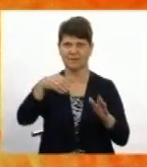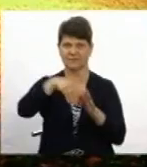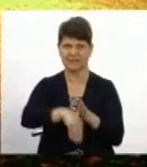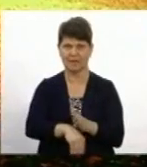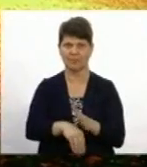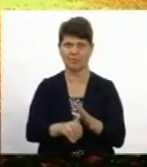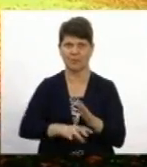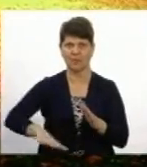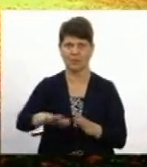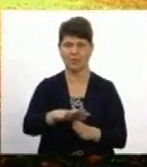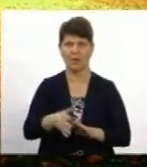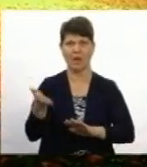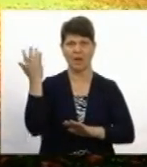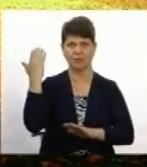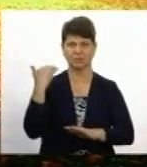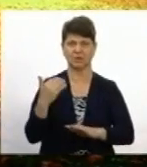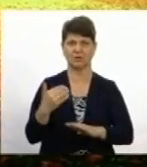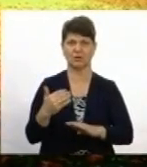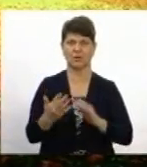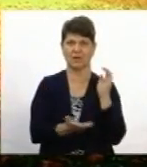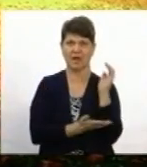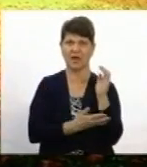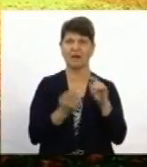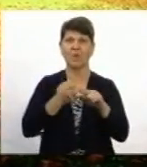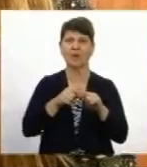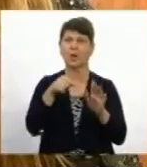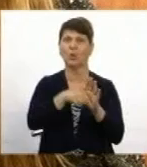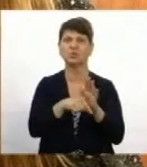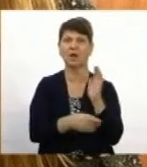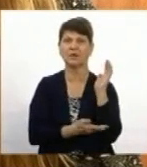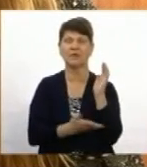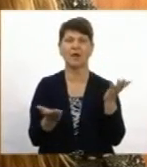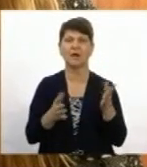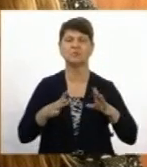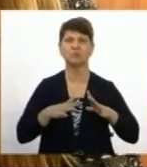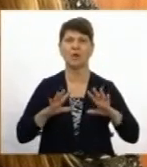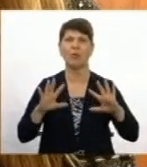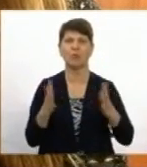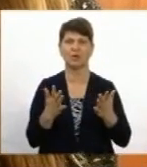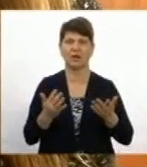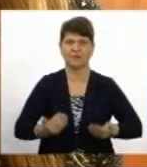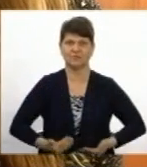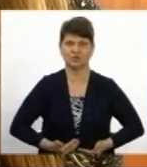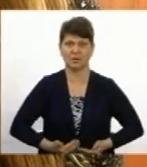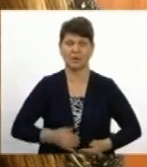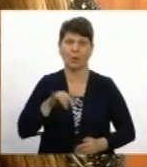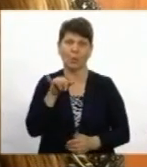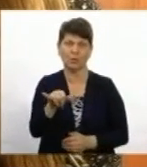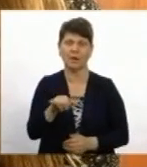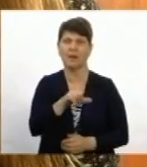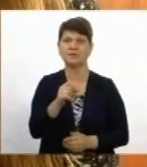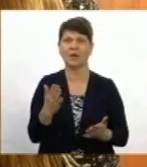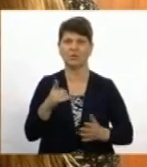вковує. А позаду неї дерево. Це дерево означає те, що була якась подія в її житті, за яку